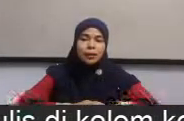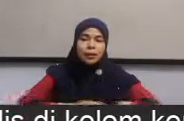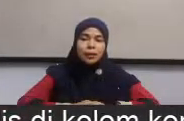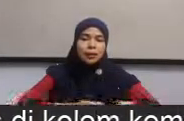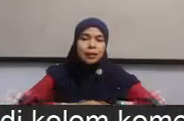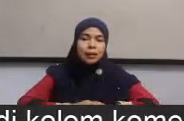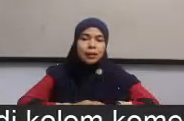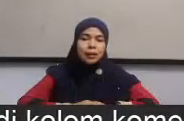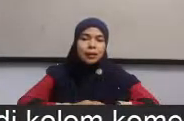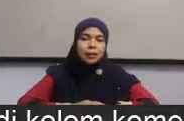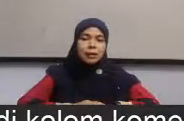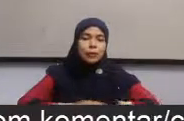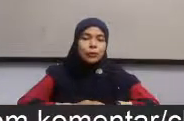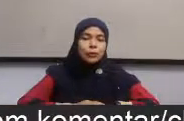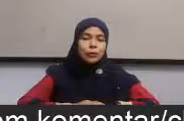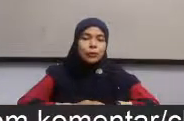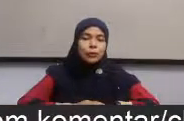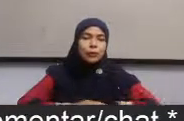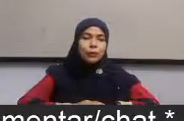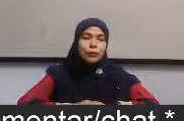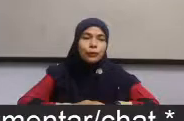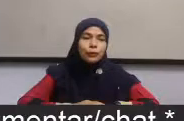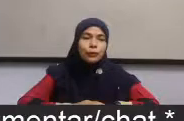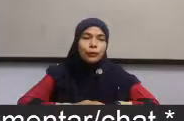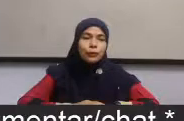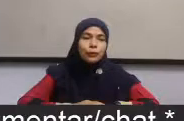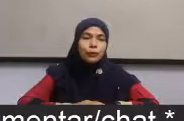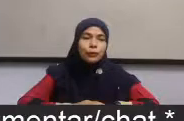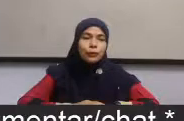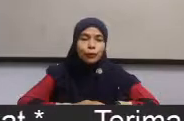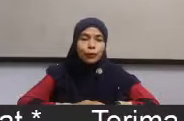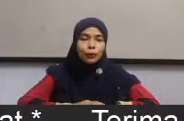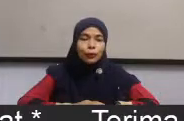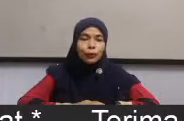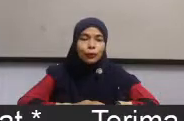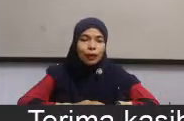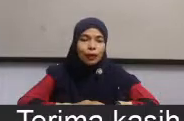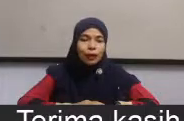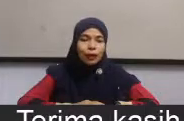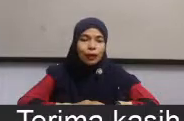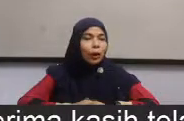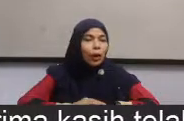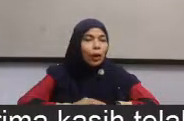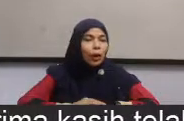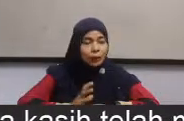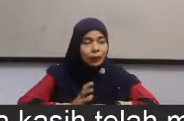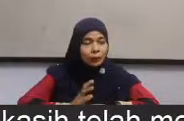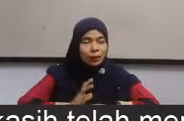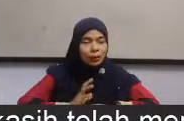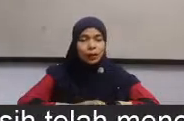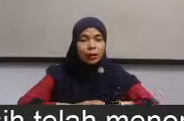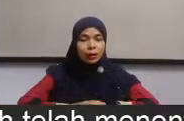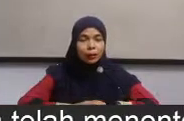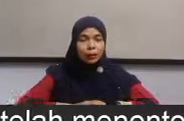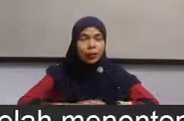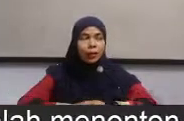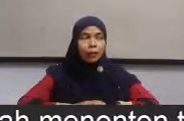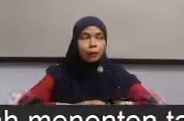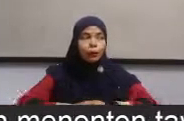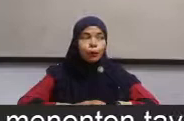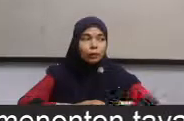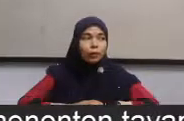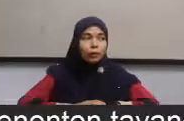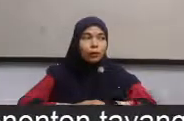kompetisi dalam kemajuan ilmu pengetahuan dan teknologi kalau kalian pintar di bidang iptek